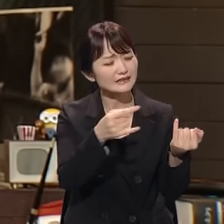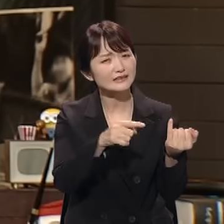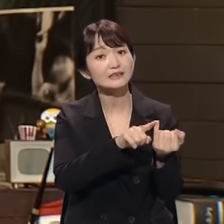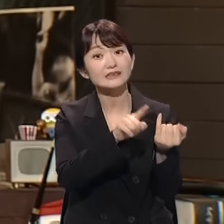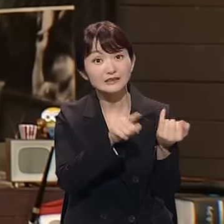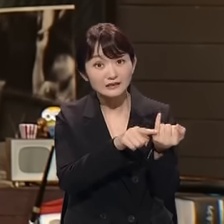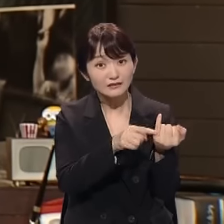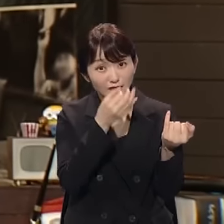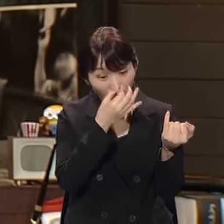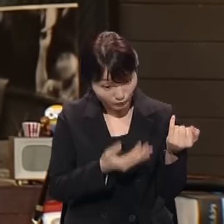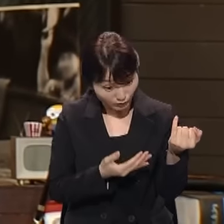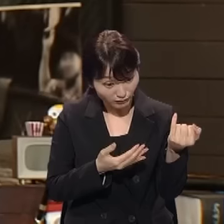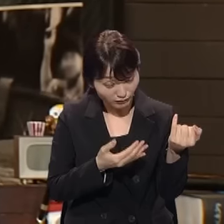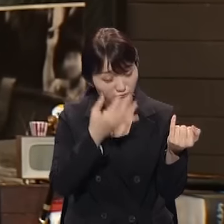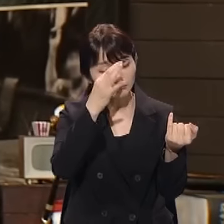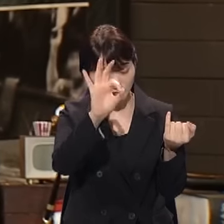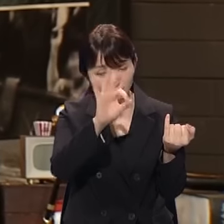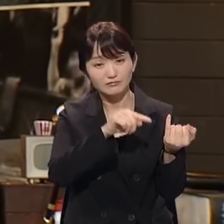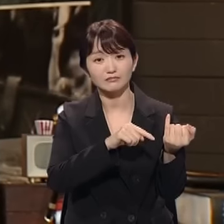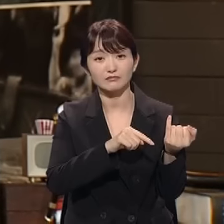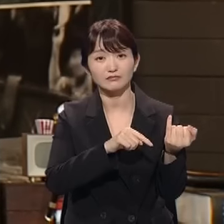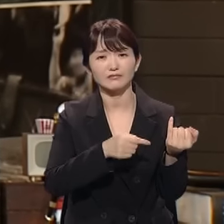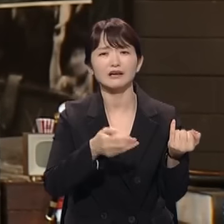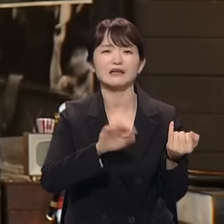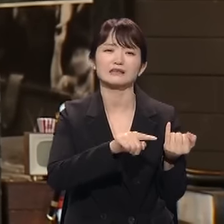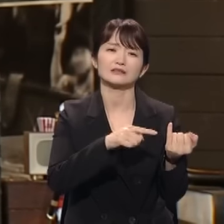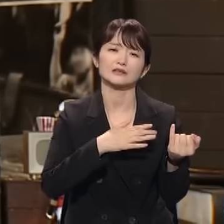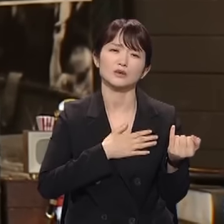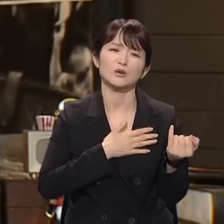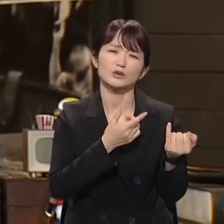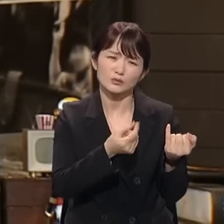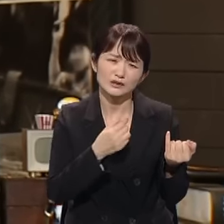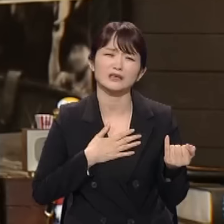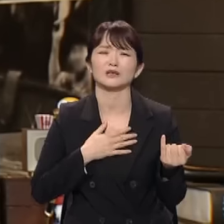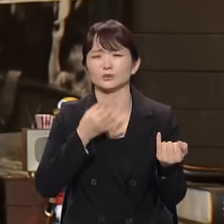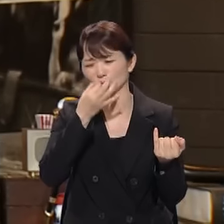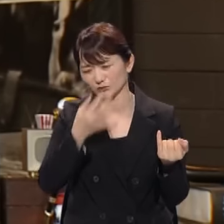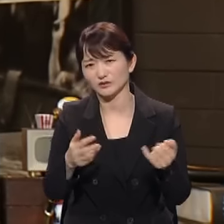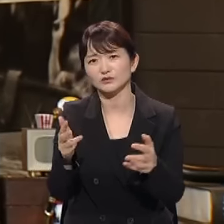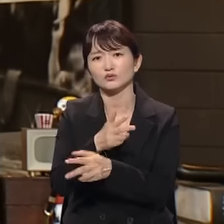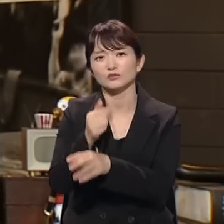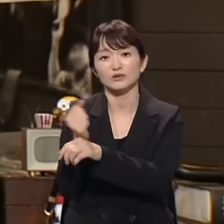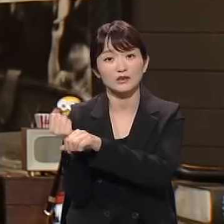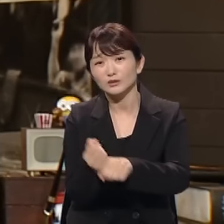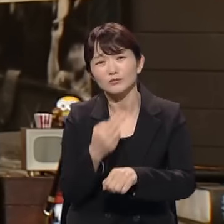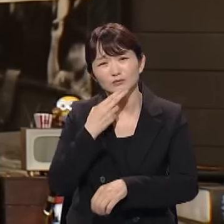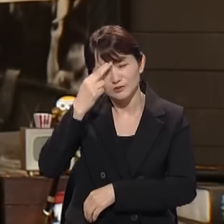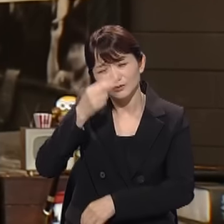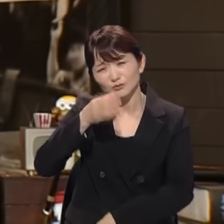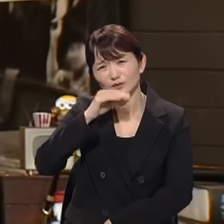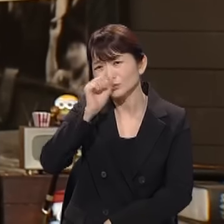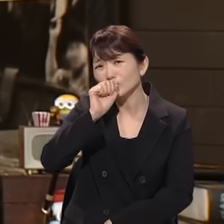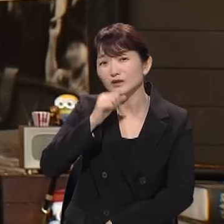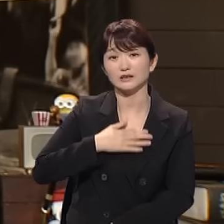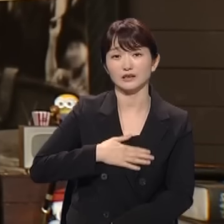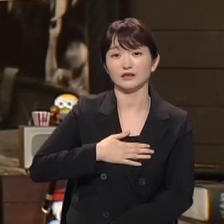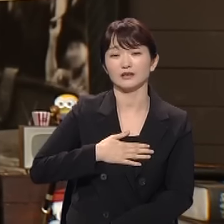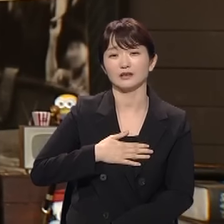임신해서 힘든 거? 아 그래 인정. 근데 너만큼 나도 힘들어. 주말에 골프 치고 술 마시는 게 좋아서 하는 걸 줄